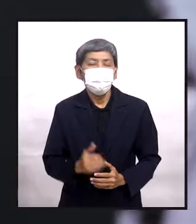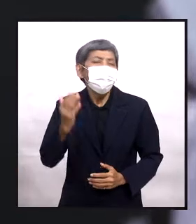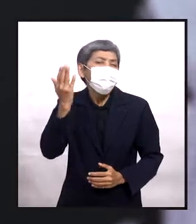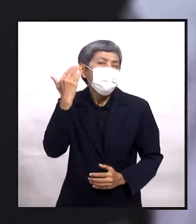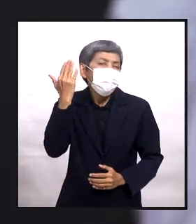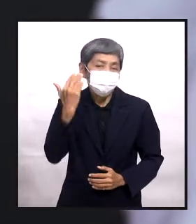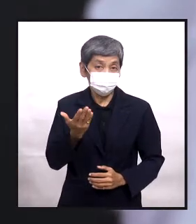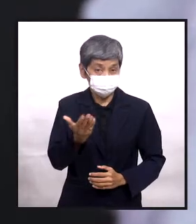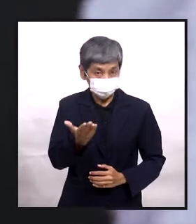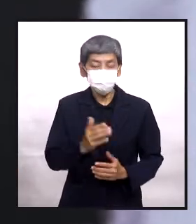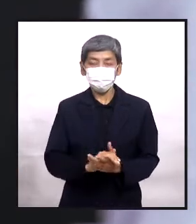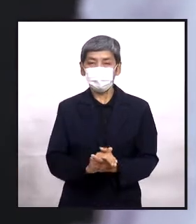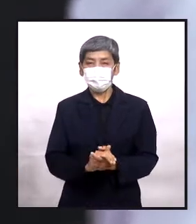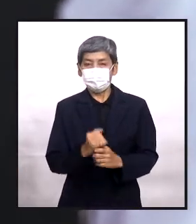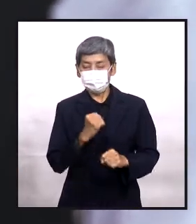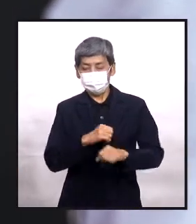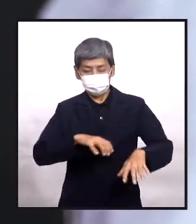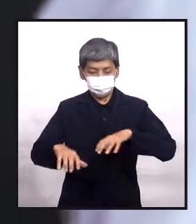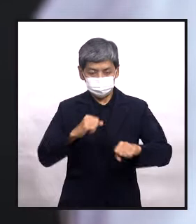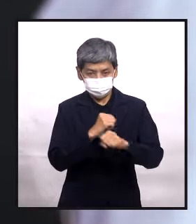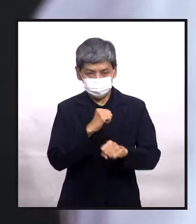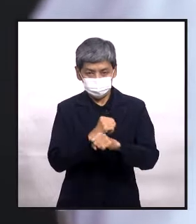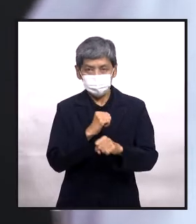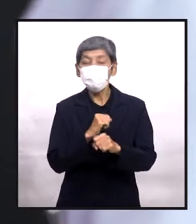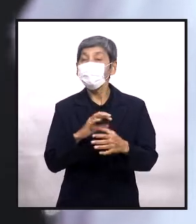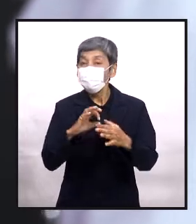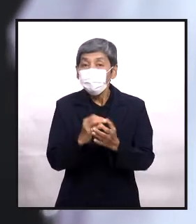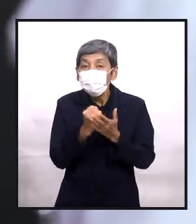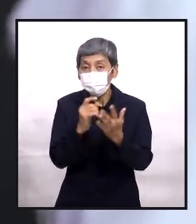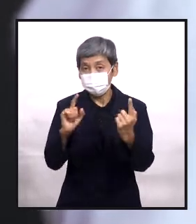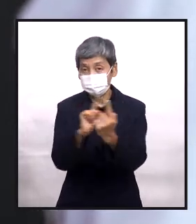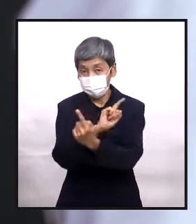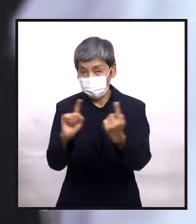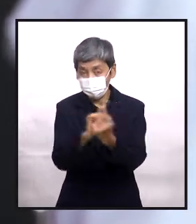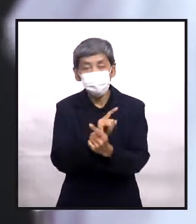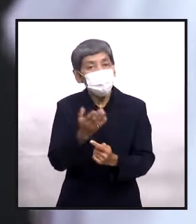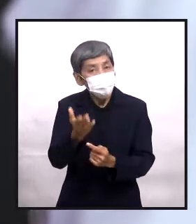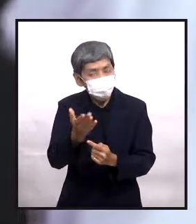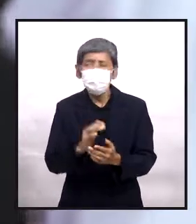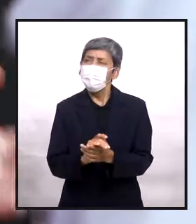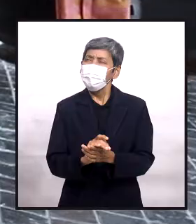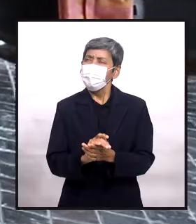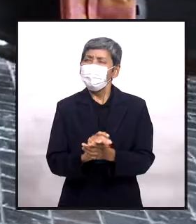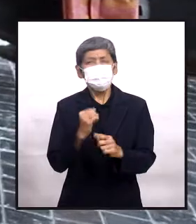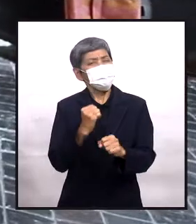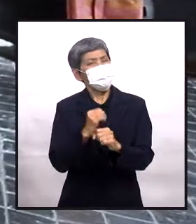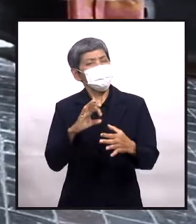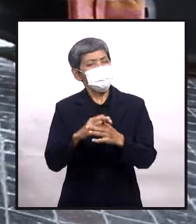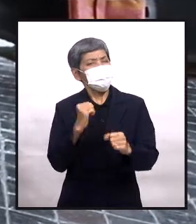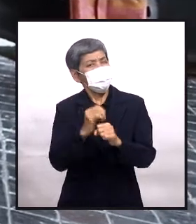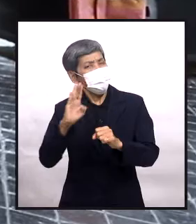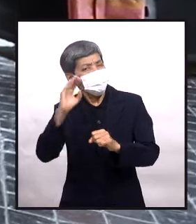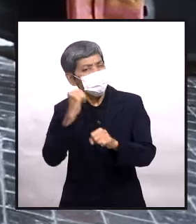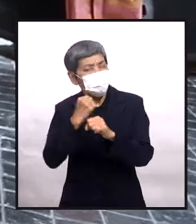แต่ก่อนที่คุณใหม่จะมาจับในเรื่องทางด้านการทำธุรกิจเพื่อสังคมนะก่อนหน้านี้คุณใหม่ก็ยังอยู่ในแวดวงของการทำ